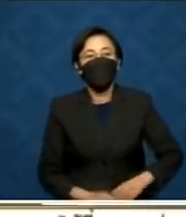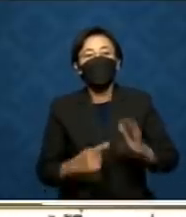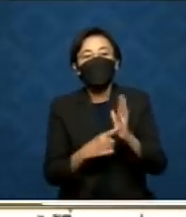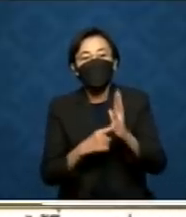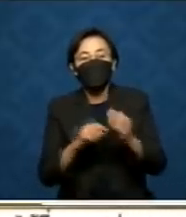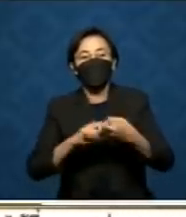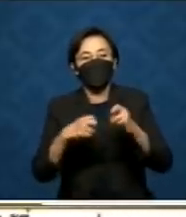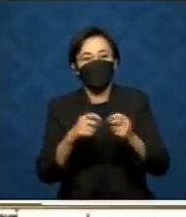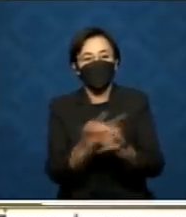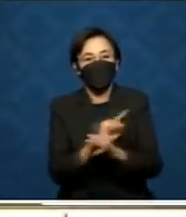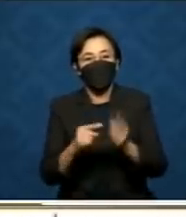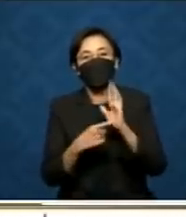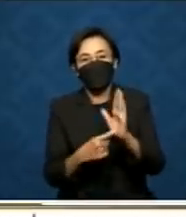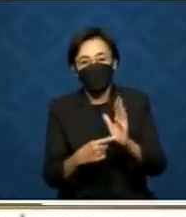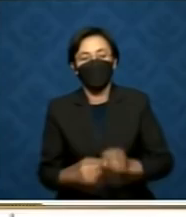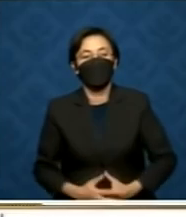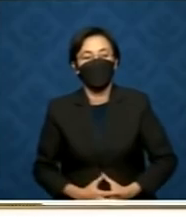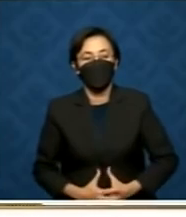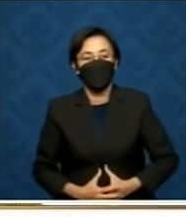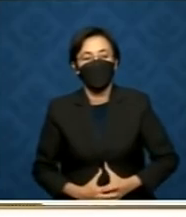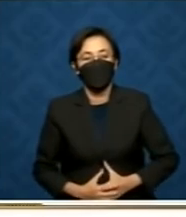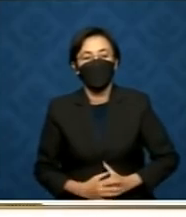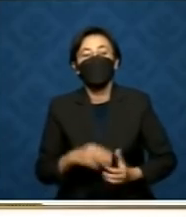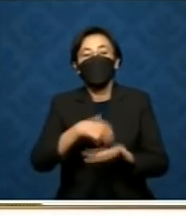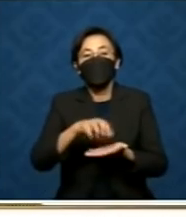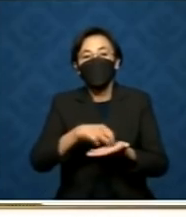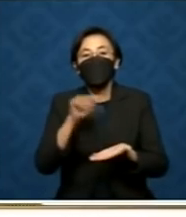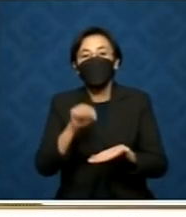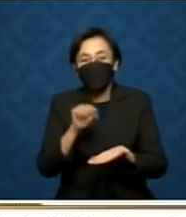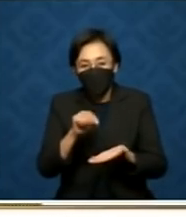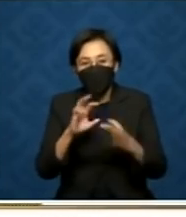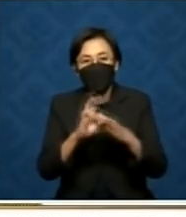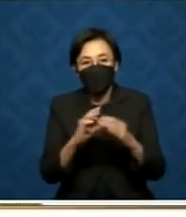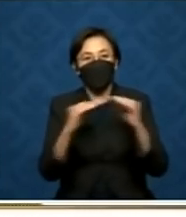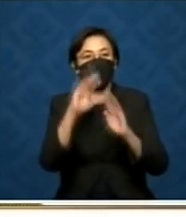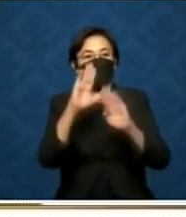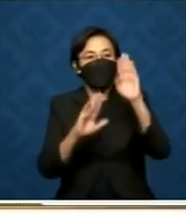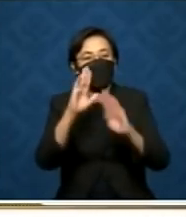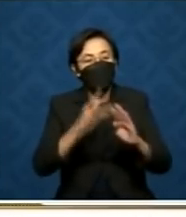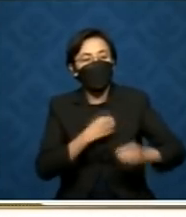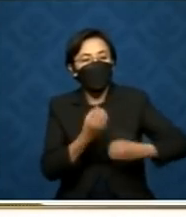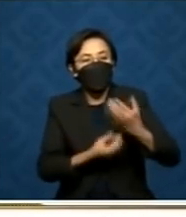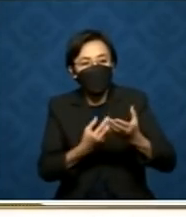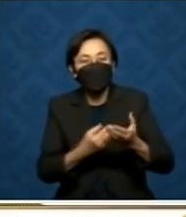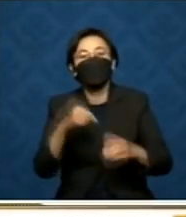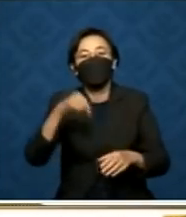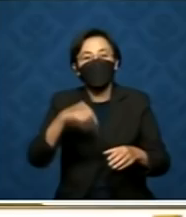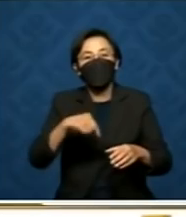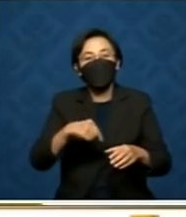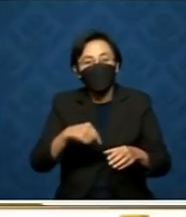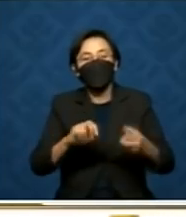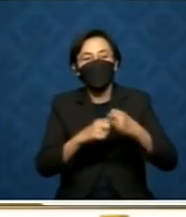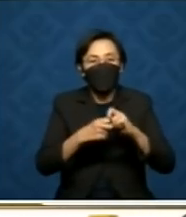ของสังคมนี่คือความงดงามของประชาธิปไตยอยู่ข้างนอกมันร้อนทางไหนก็ร้อนเป็นธรรมดา